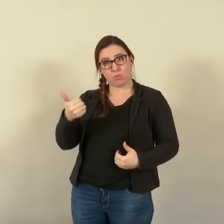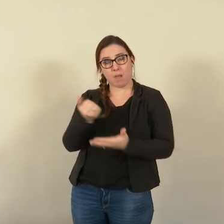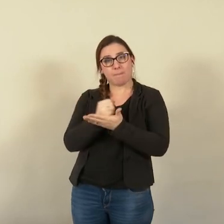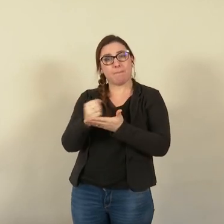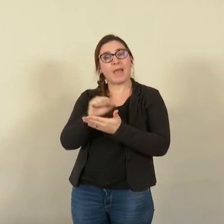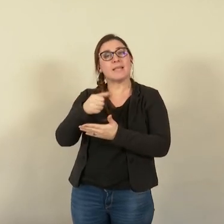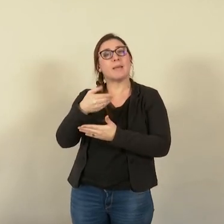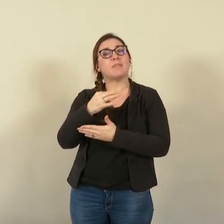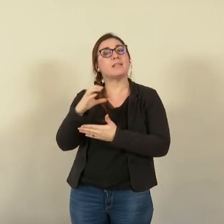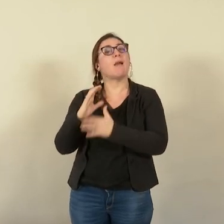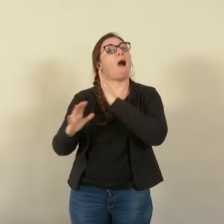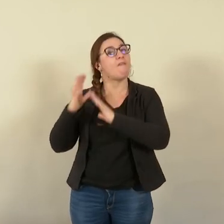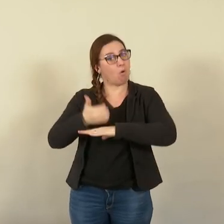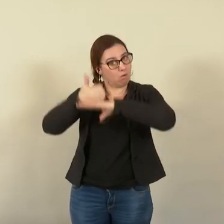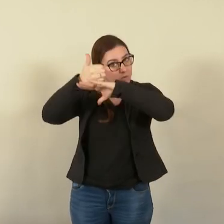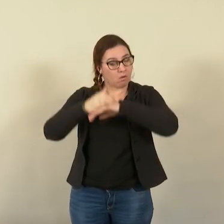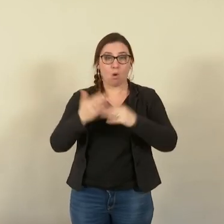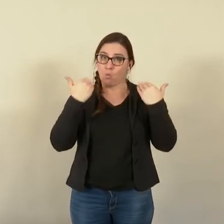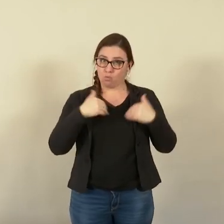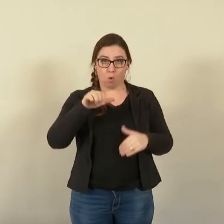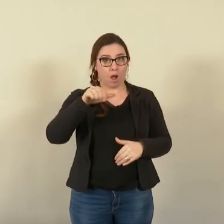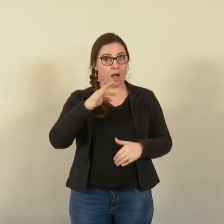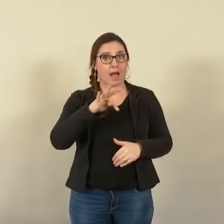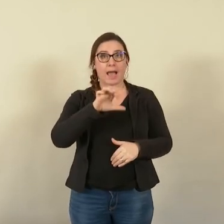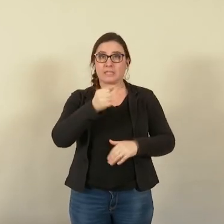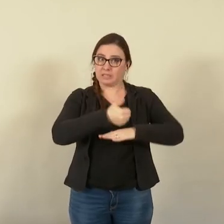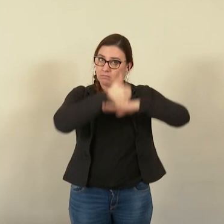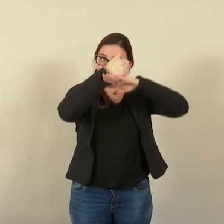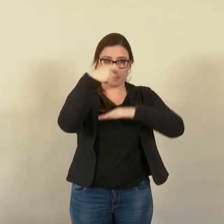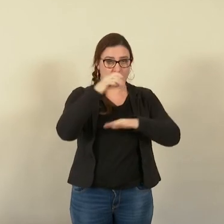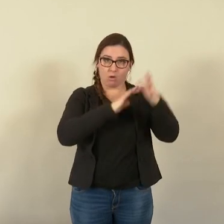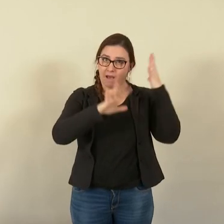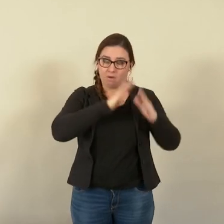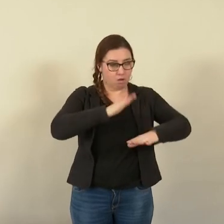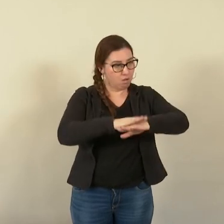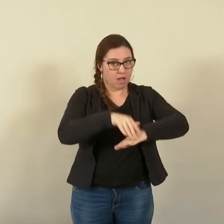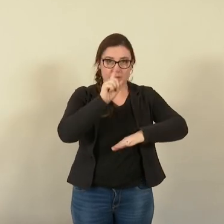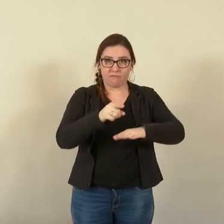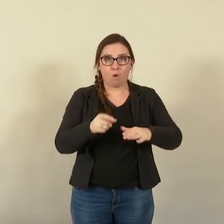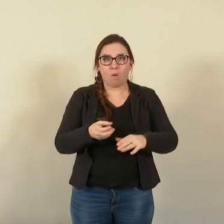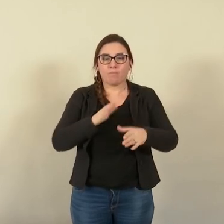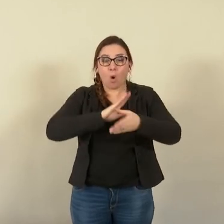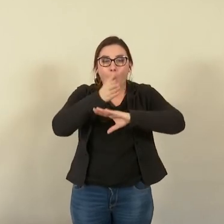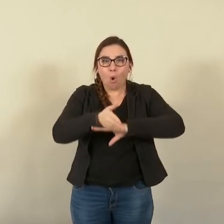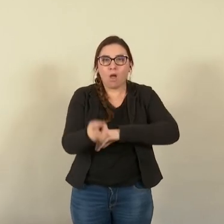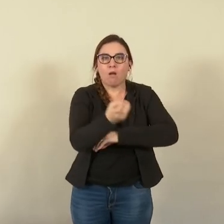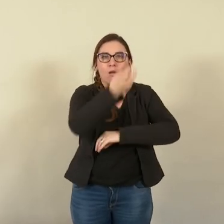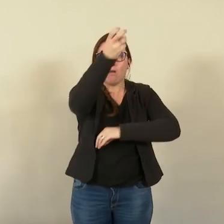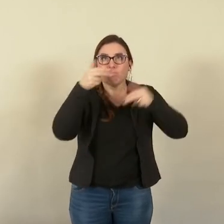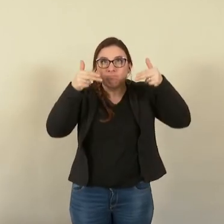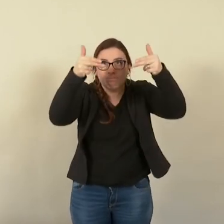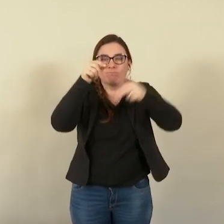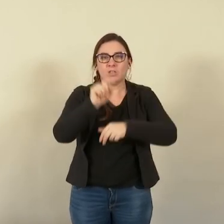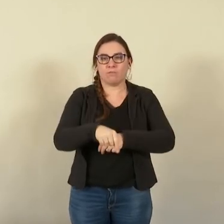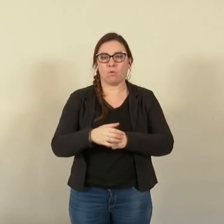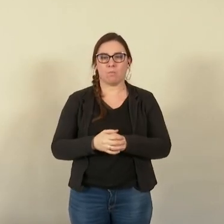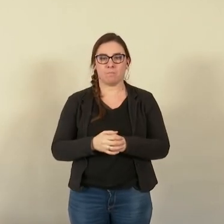SMTC euh pareil quand je présidais actis je lui dit de nombreuxes fois mais nous avons installé des caméras dans les halls euh d'immeubles euh et